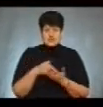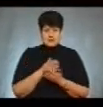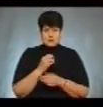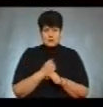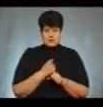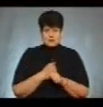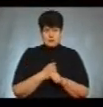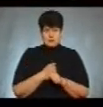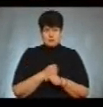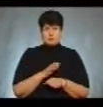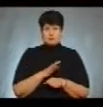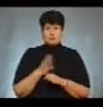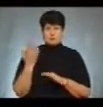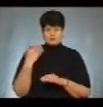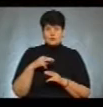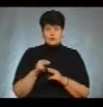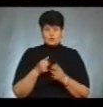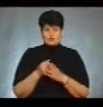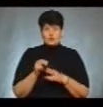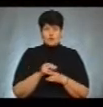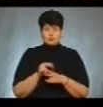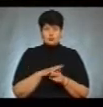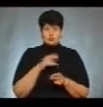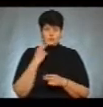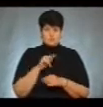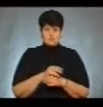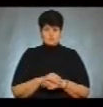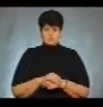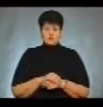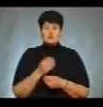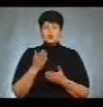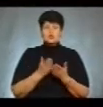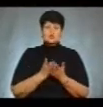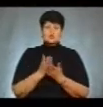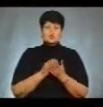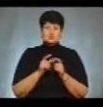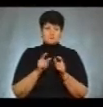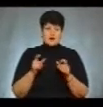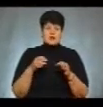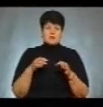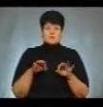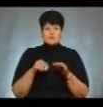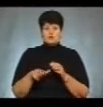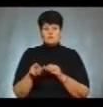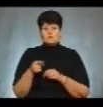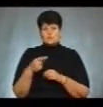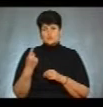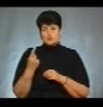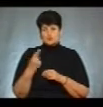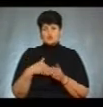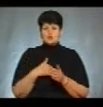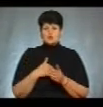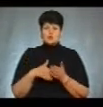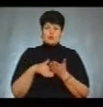зроблено. Тобто було те, що було до ремонту? До ремонту. Служба автомобільних доріг Тернопільської області з